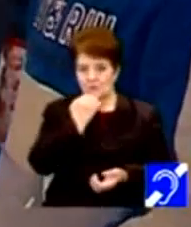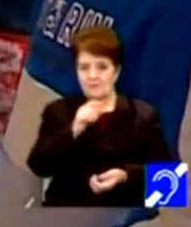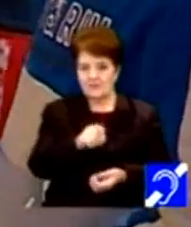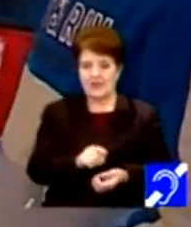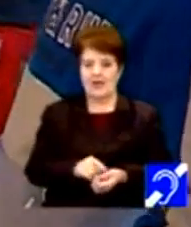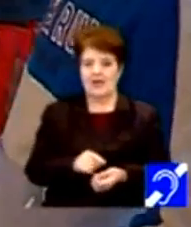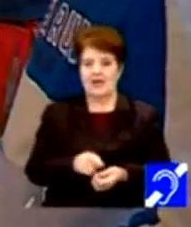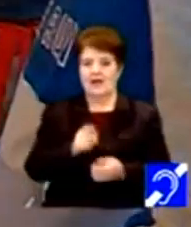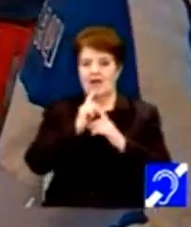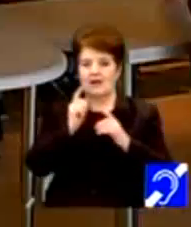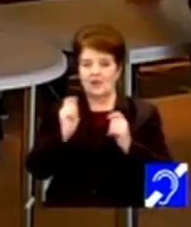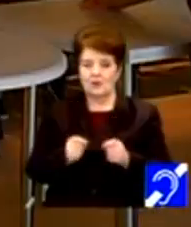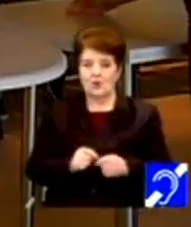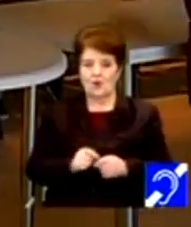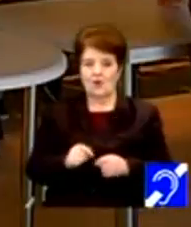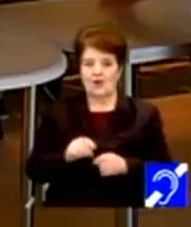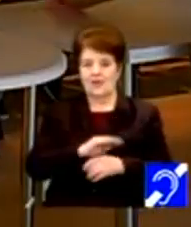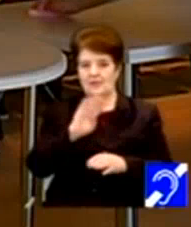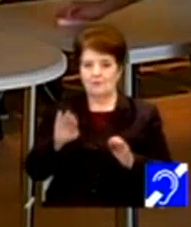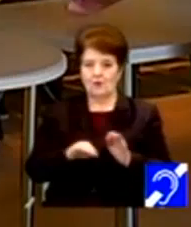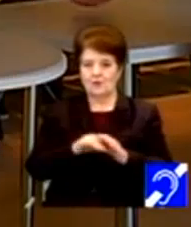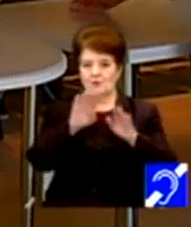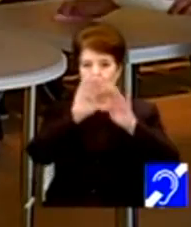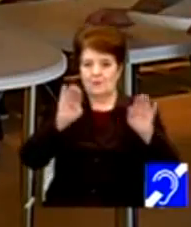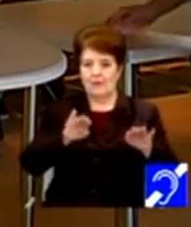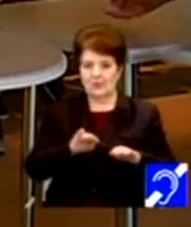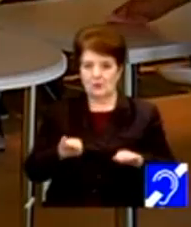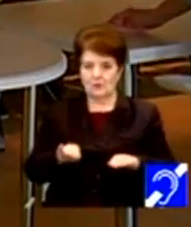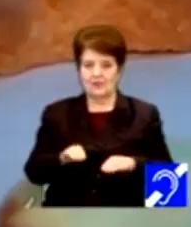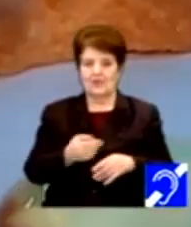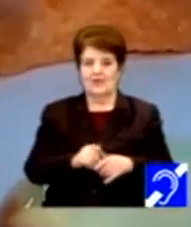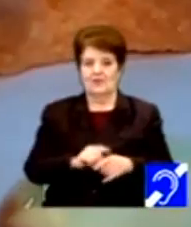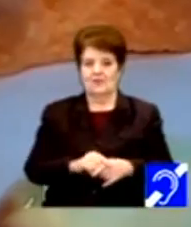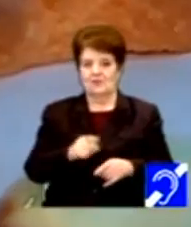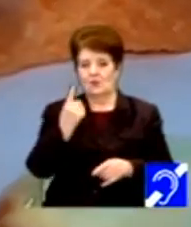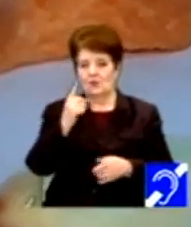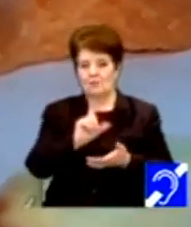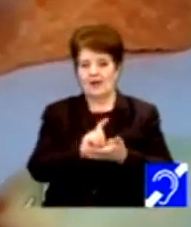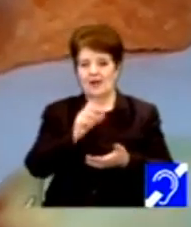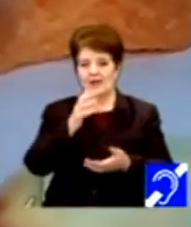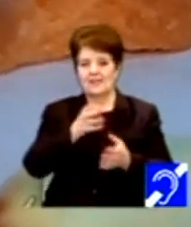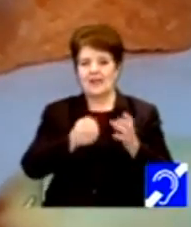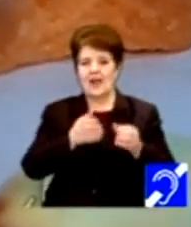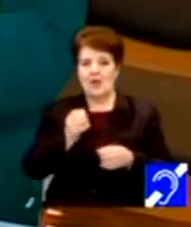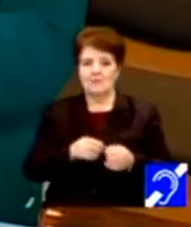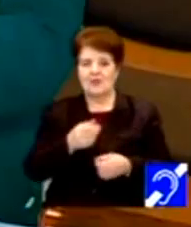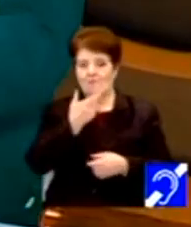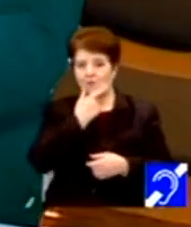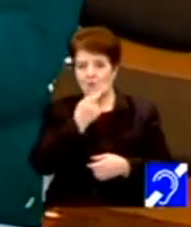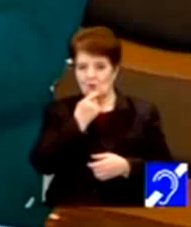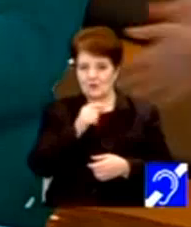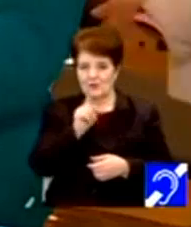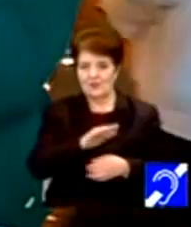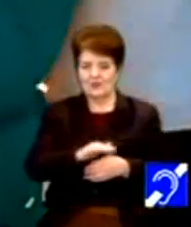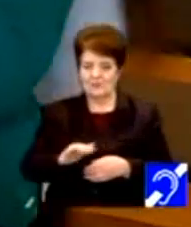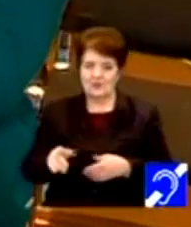cadouri, punându-i sub brăduț turtele dulci pe care le vom pregăti și în pahar de lapte. Astfel, de activități cultivă frumosul în sufletul celor